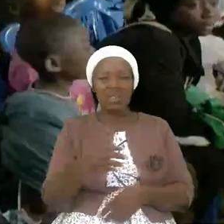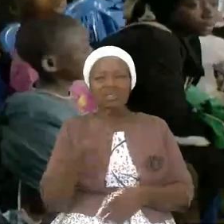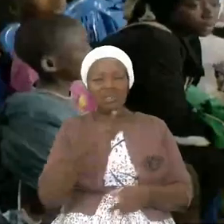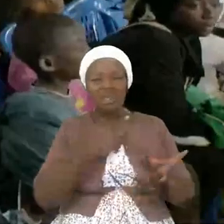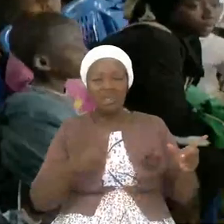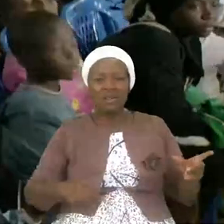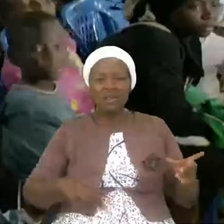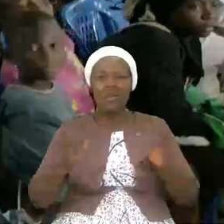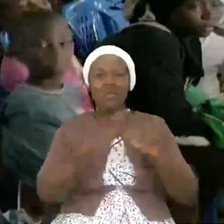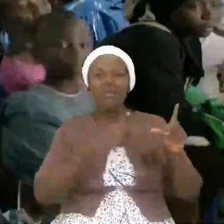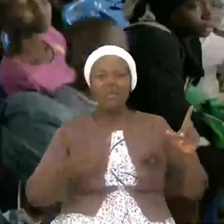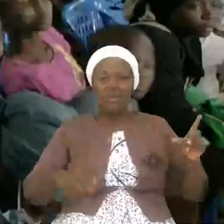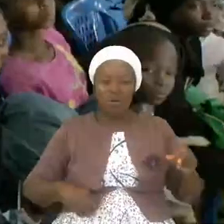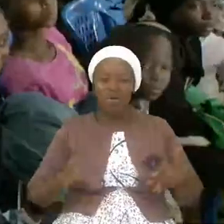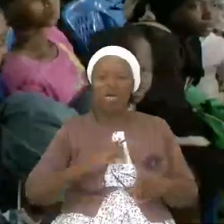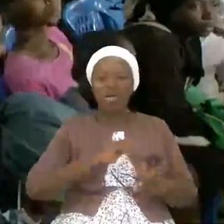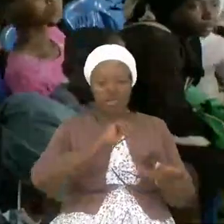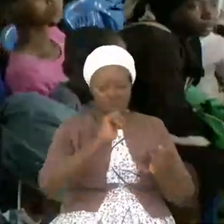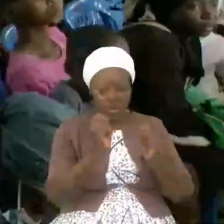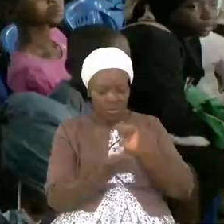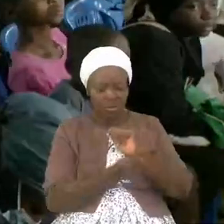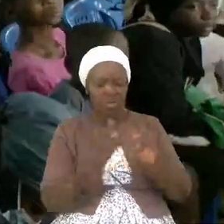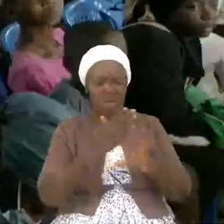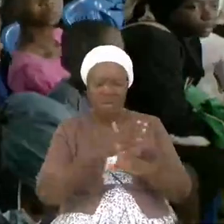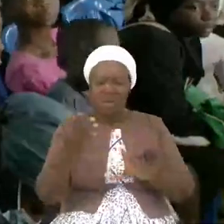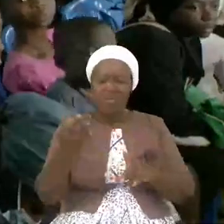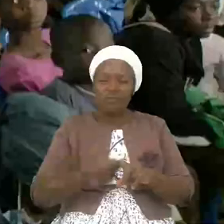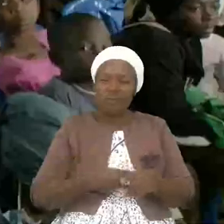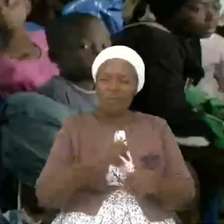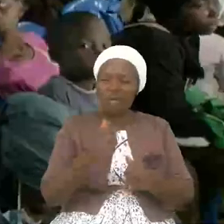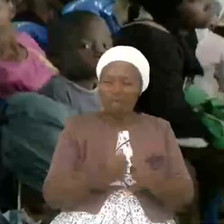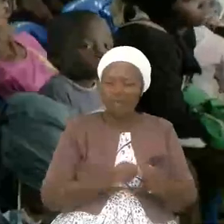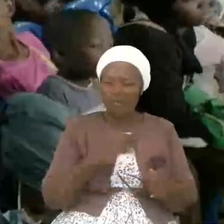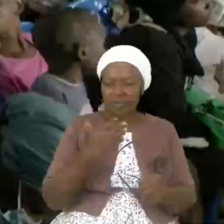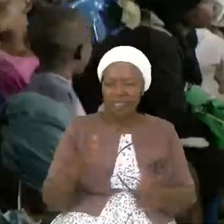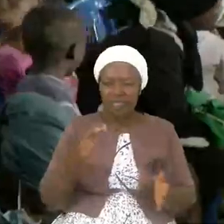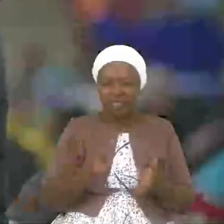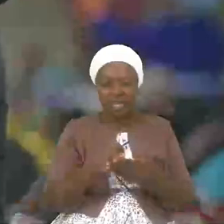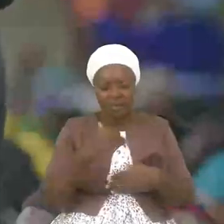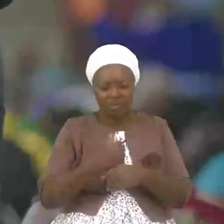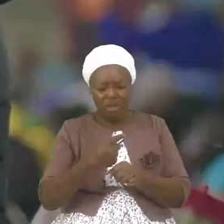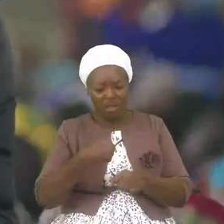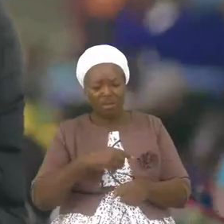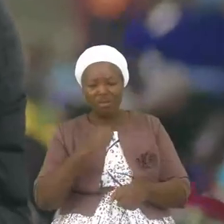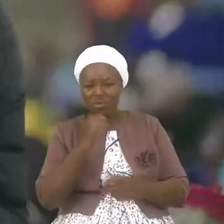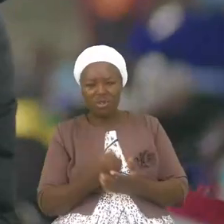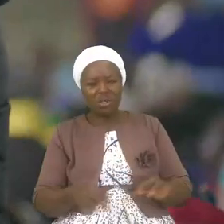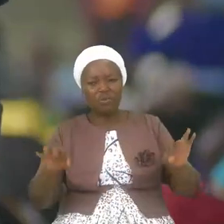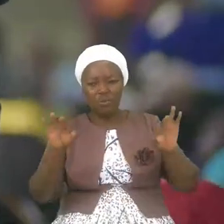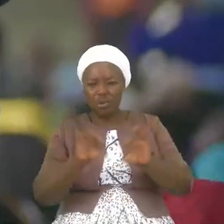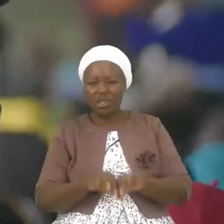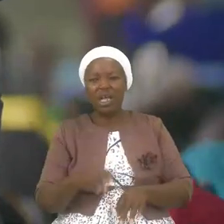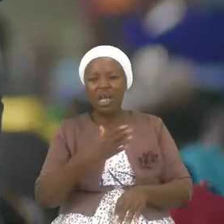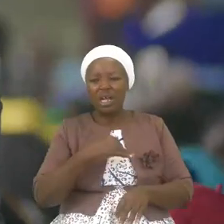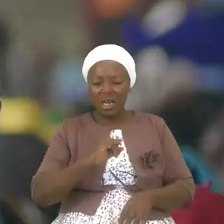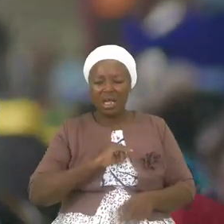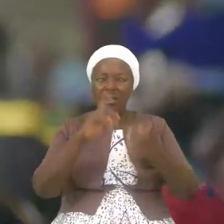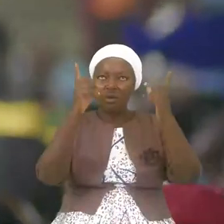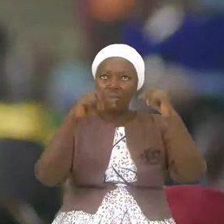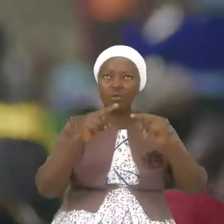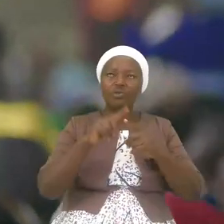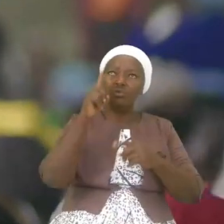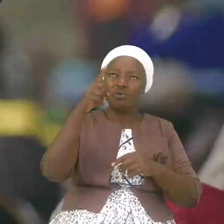Seigneur, Seigneur, je me détourne de tout ce qui me rend indigne et je viens à